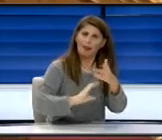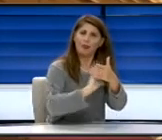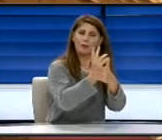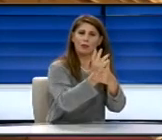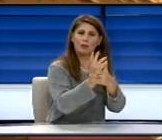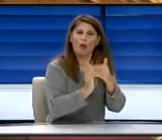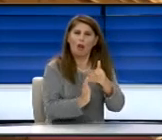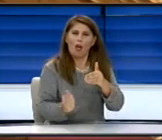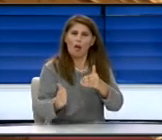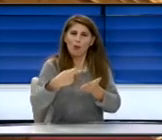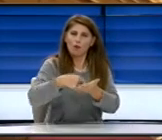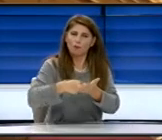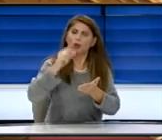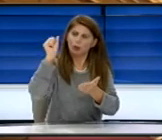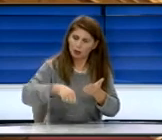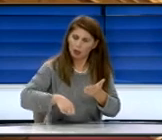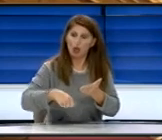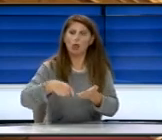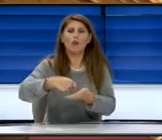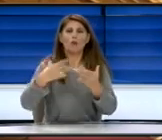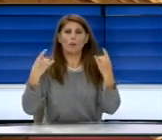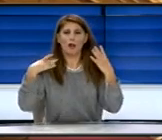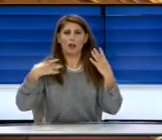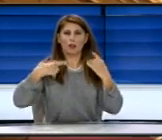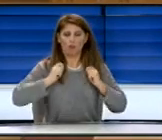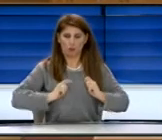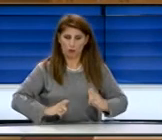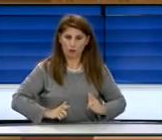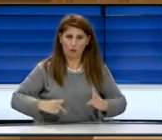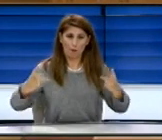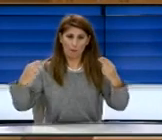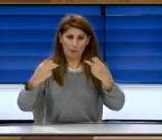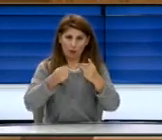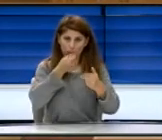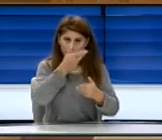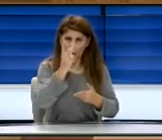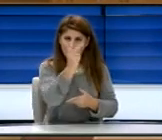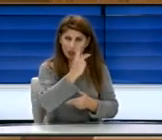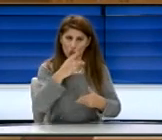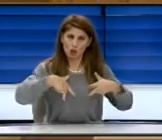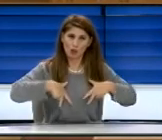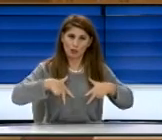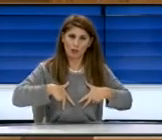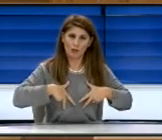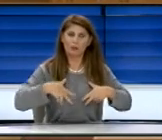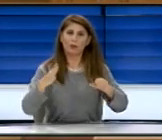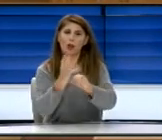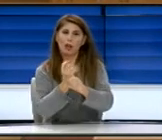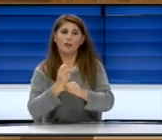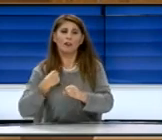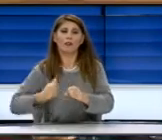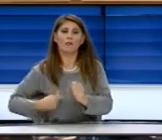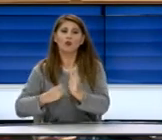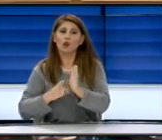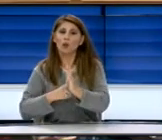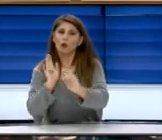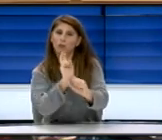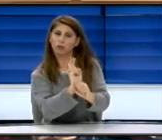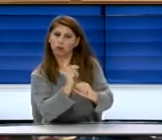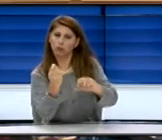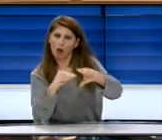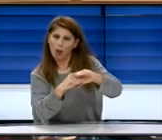φόρων, φοροαπαλλαγές για το μεγάλο κεφάλαιο, περικοπές των δαπανών του κοινωνικού κράτους για να επιτευχθούν δημοσιονομικά